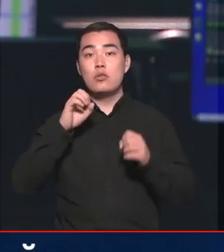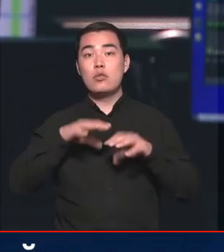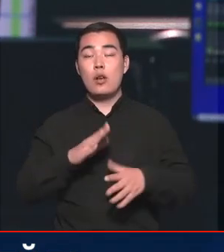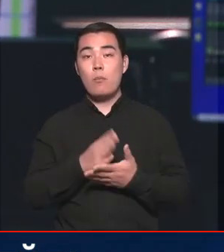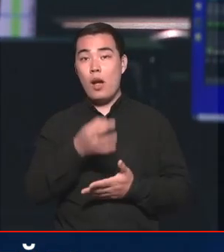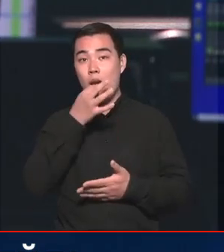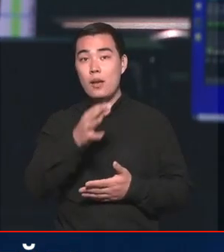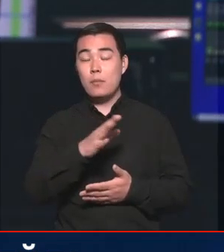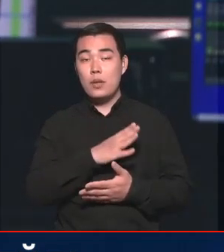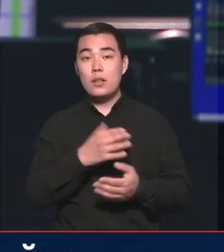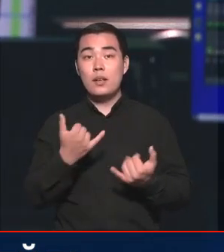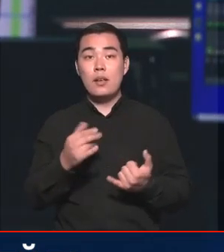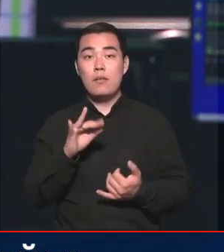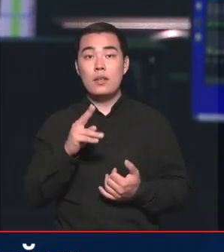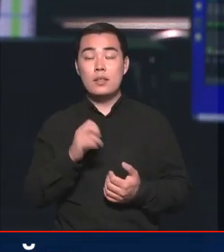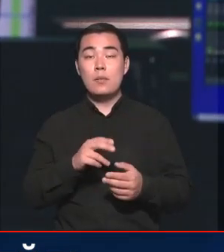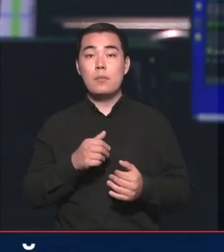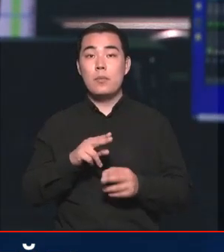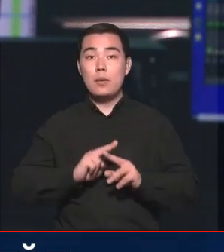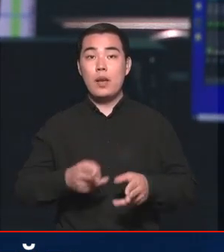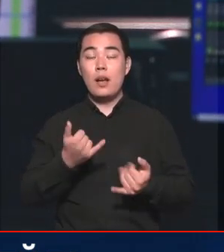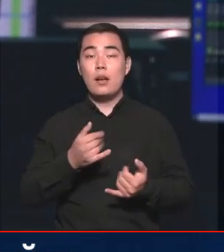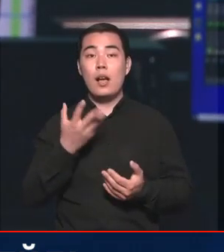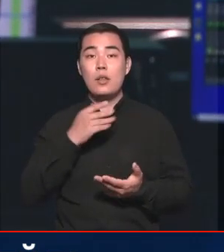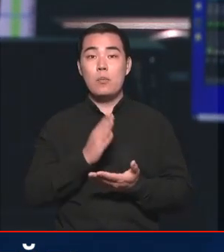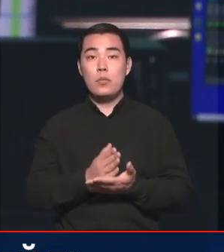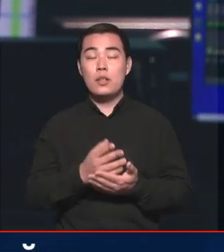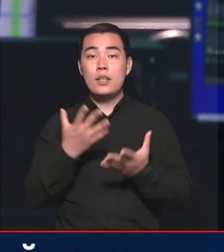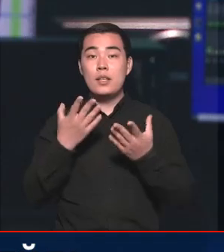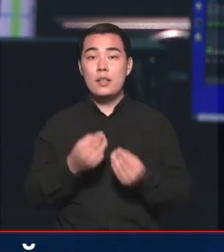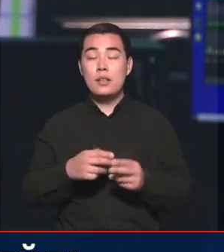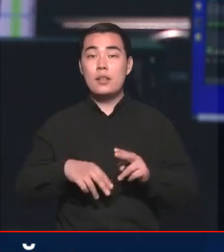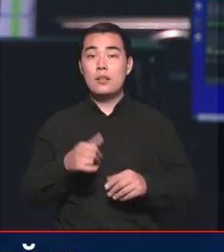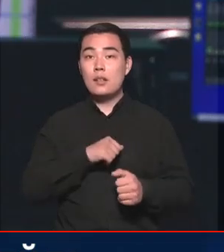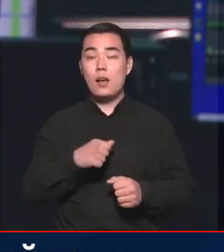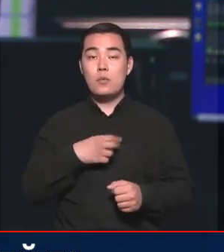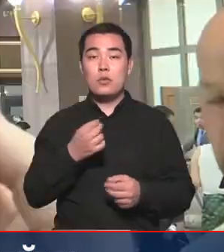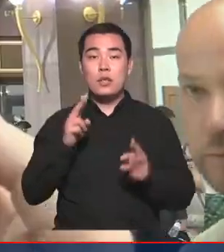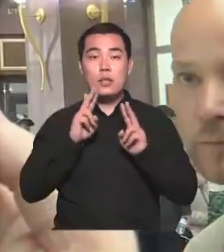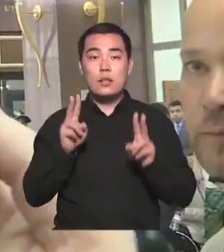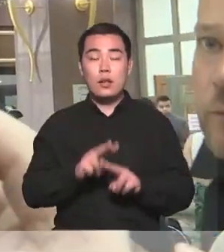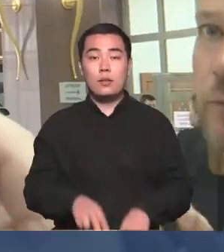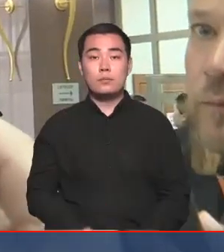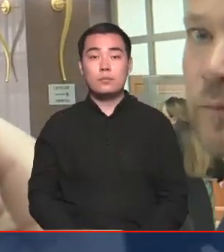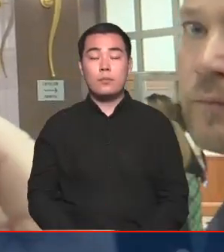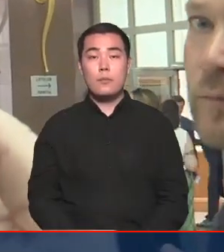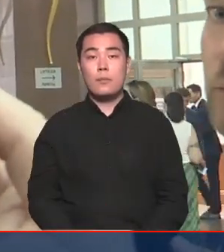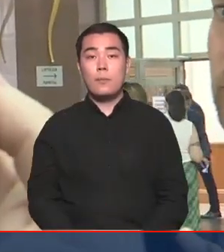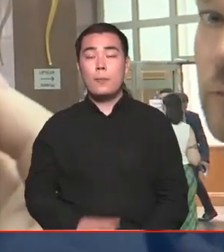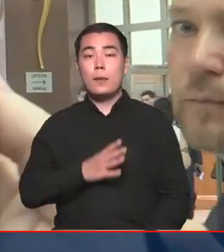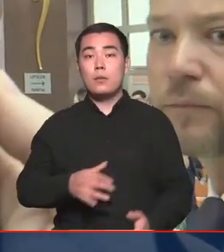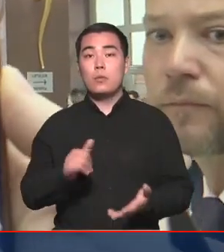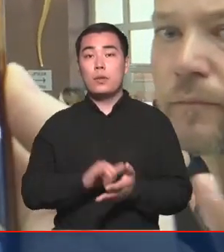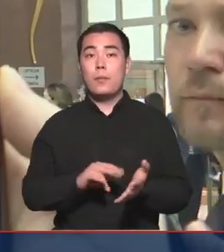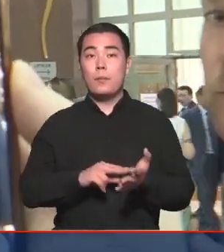еді. Бүгін бірінші вице-премьер өткізу күні әлі де белгісіз екендігін жеткізді. Есть установленная